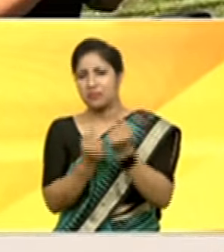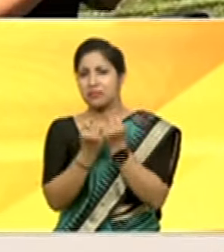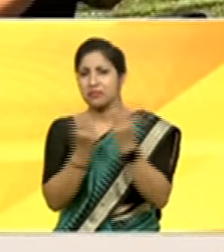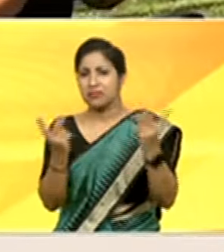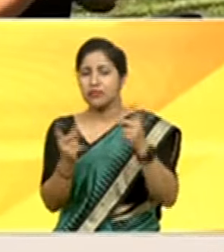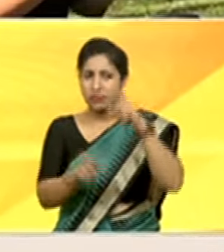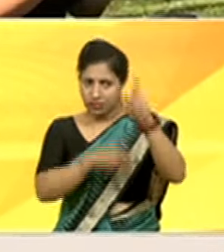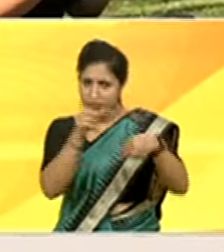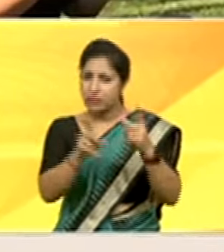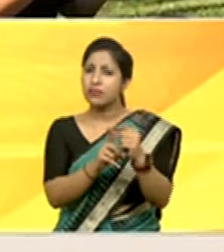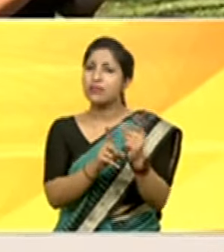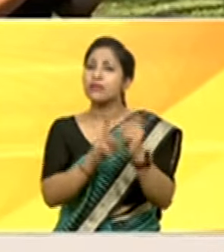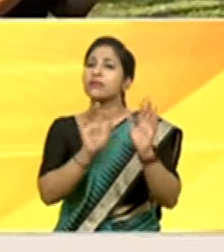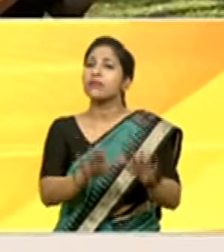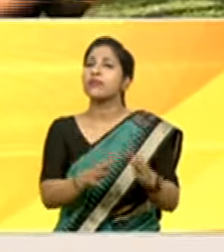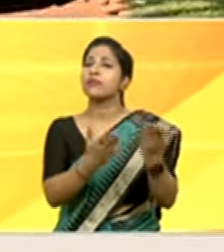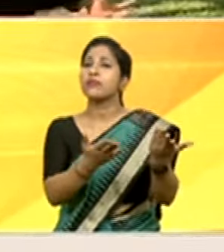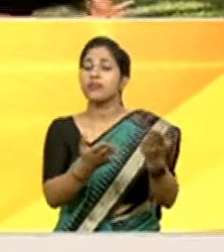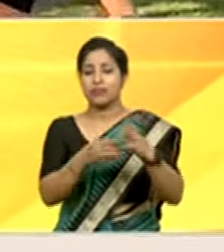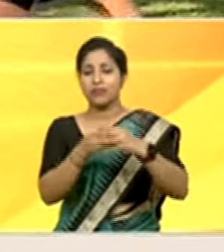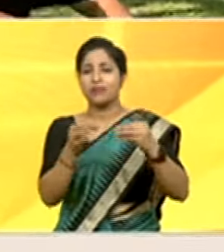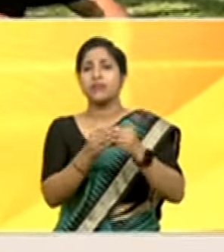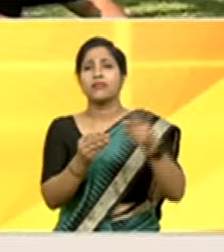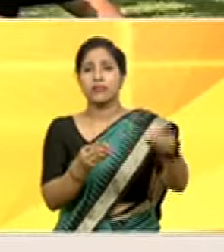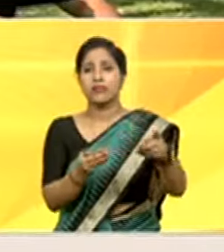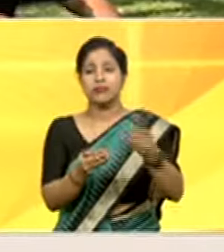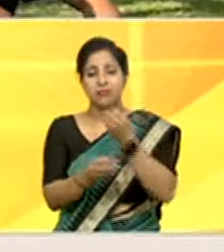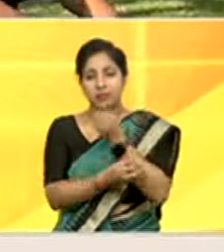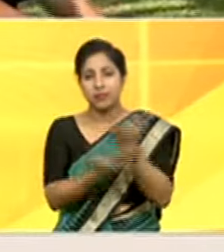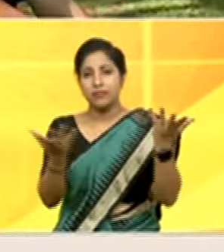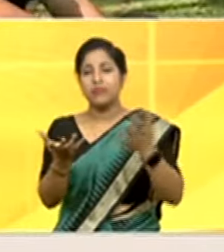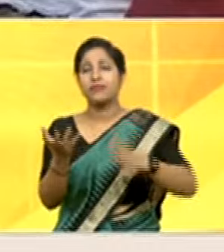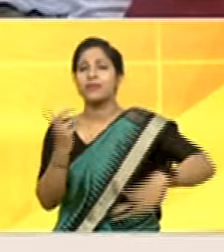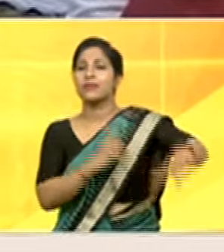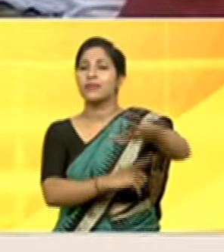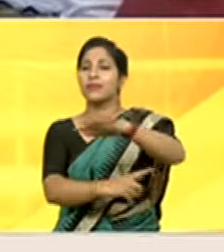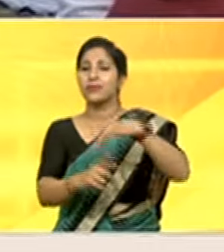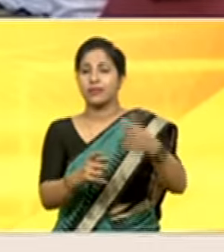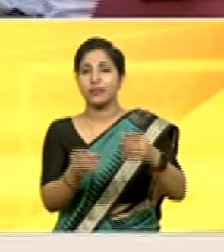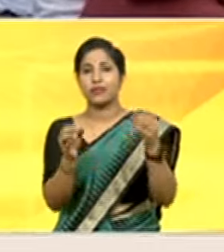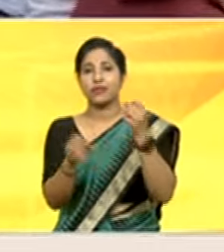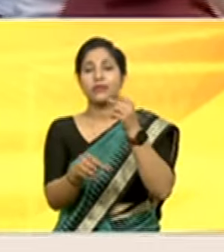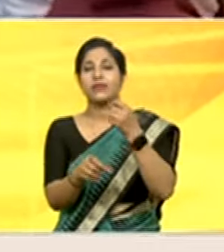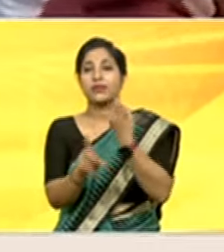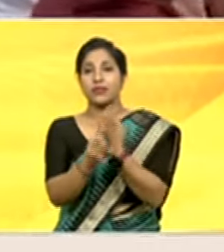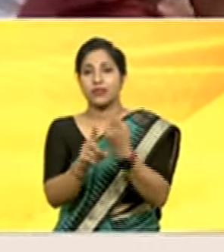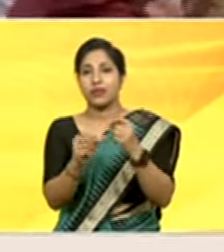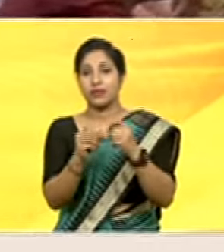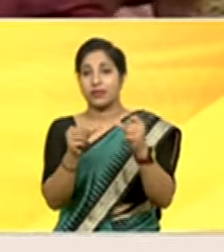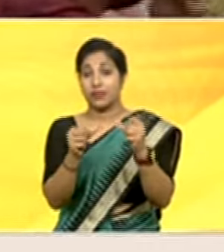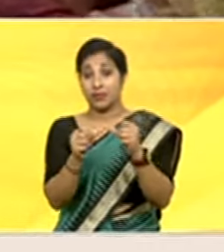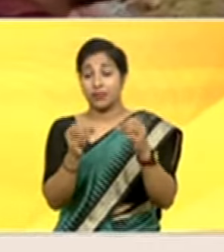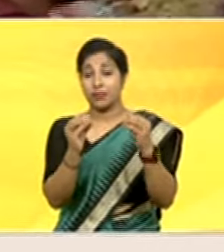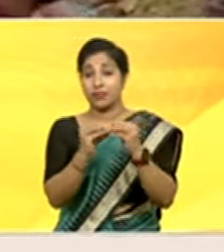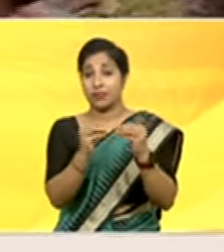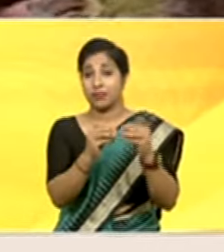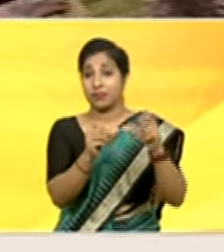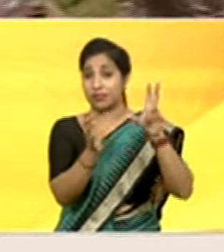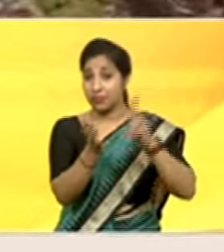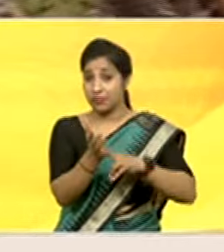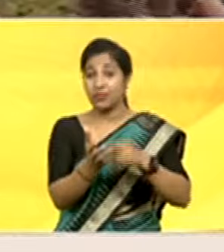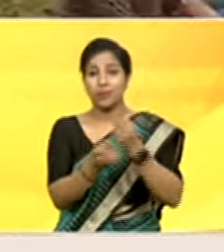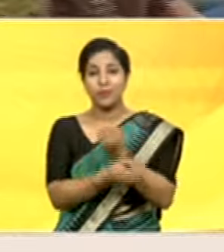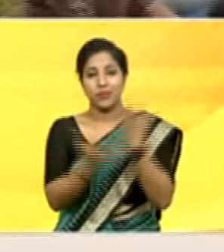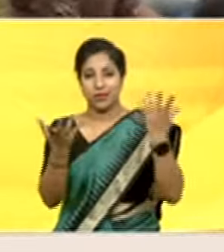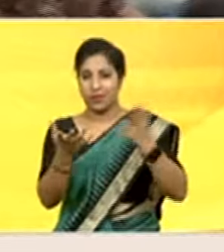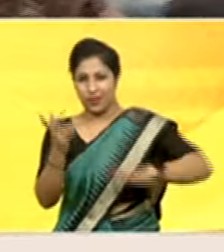लोग कर रहे हैं। बैंगलूरू में एक पार्क है कबबन पार्क। इस पार्क में यहां के लोगों